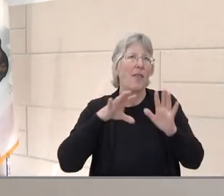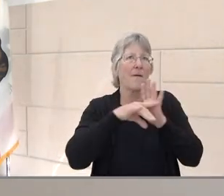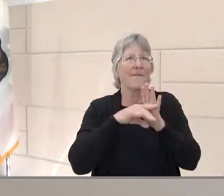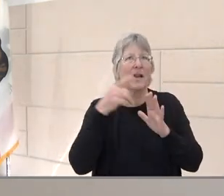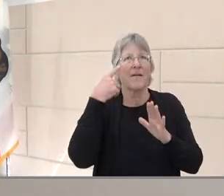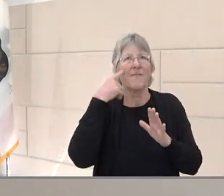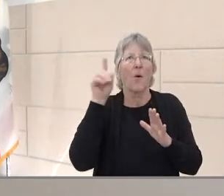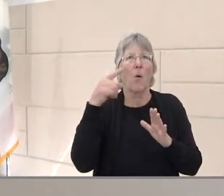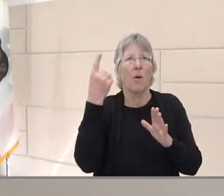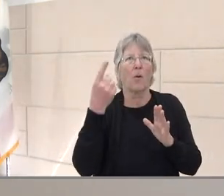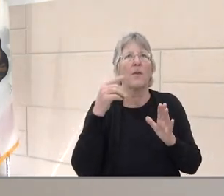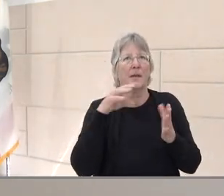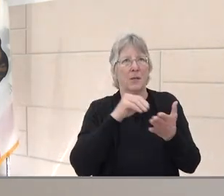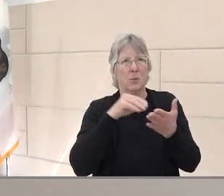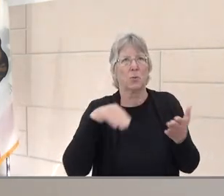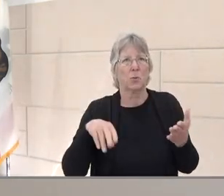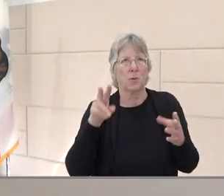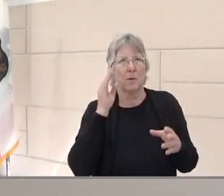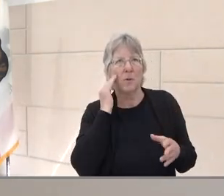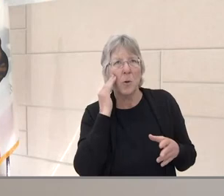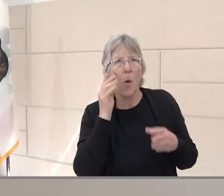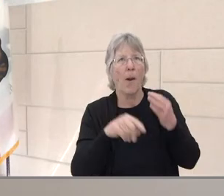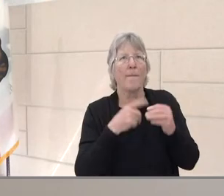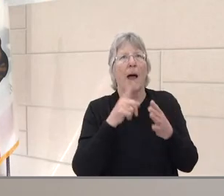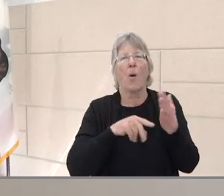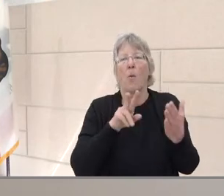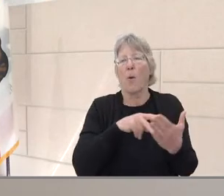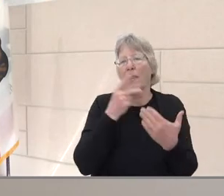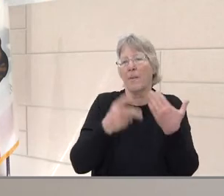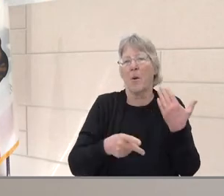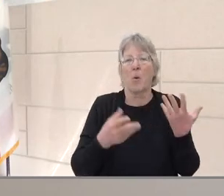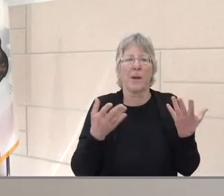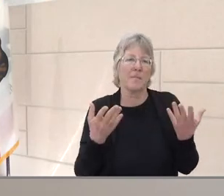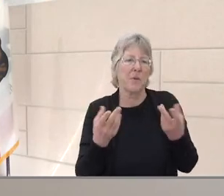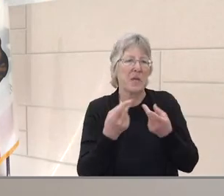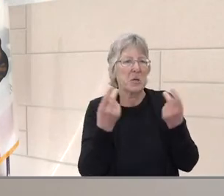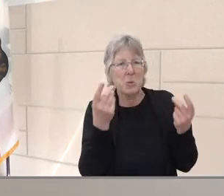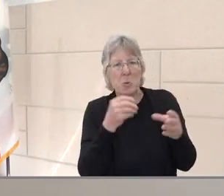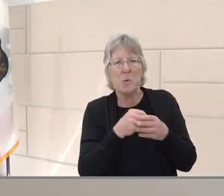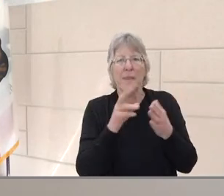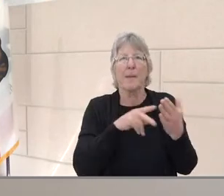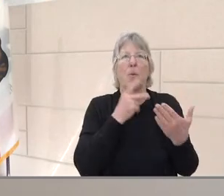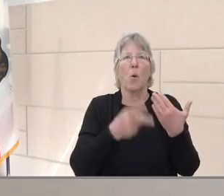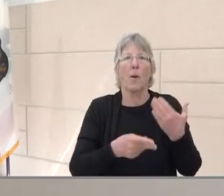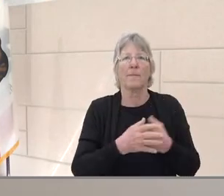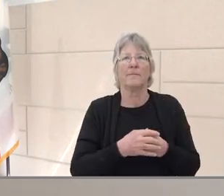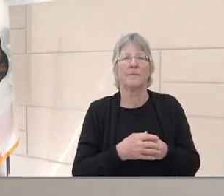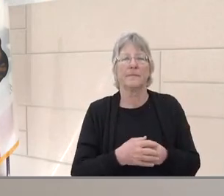ងបានបង្ហាញមិញដូច្នេះធ្វើឲ្យសិស្សដឹងអំពីកម្មវិធី